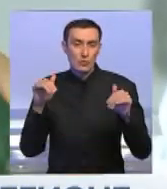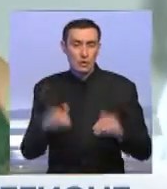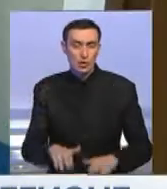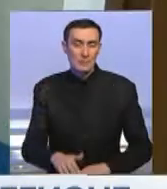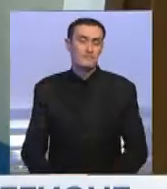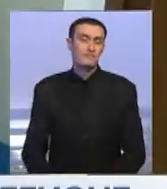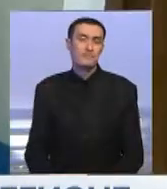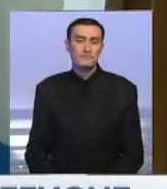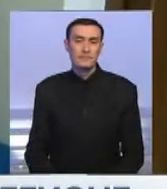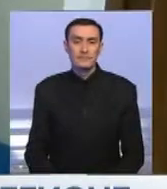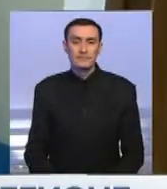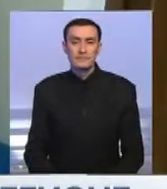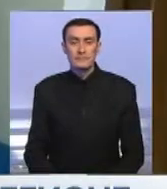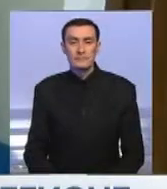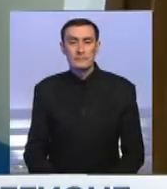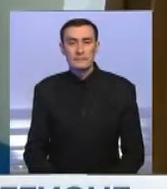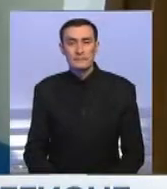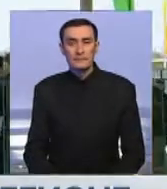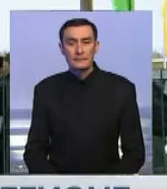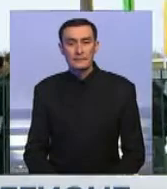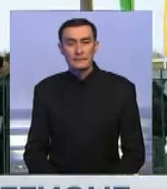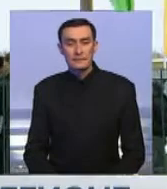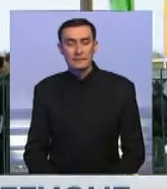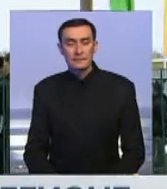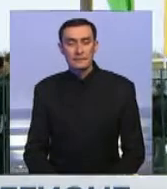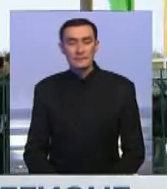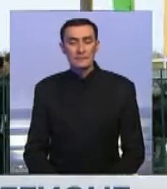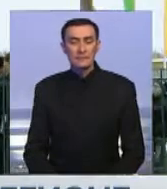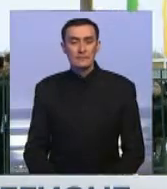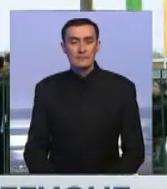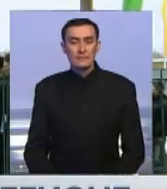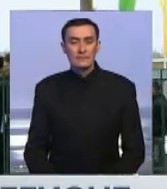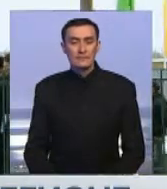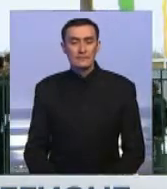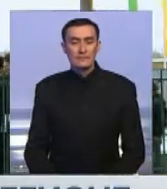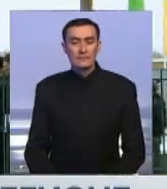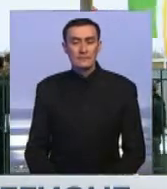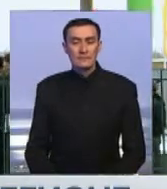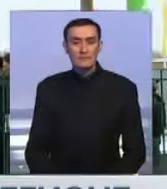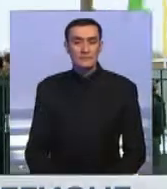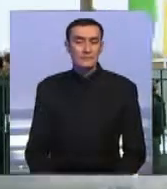Райхан Ташбаева, Канат Инсибаев, Руслан Айтмамбетов, Кызылординская область, Хабар 24.